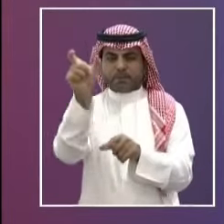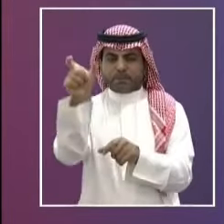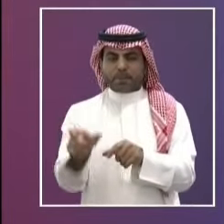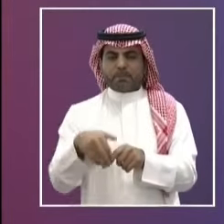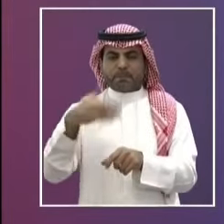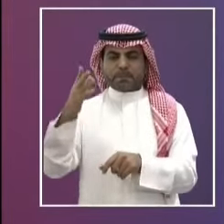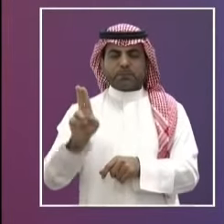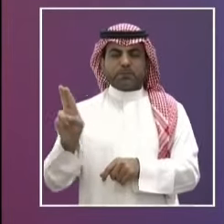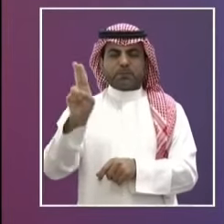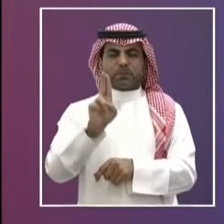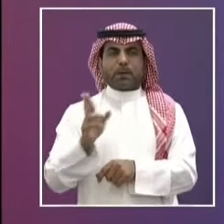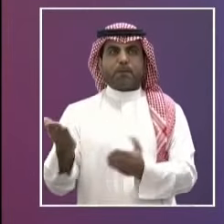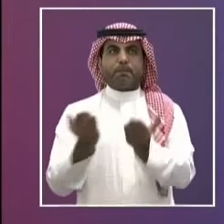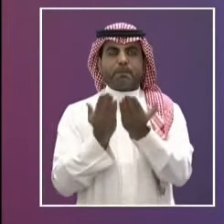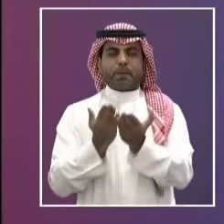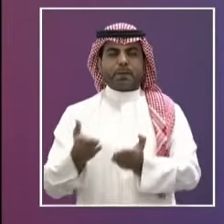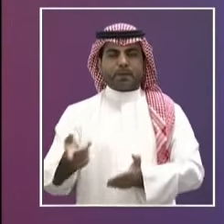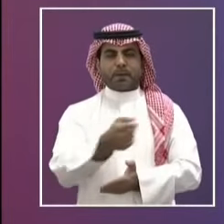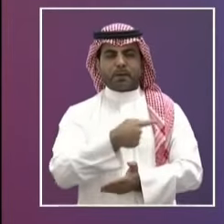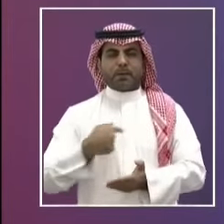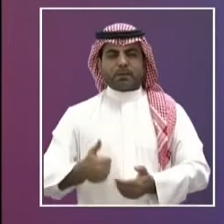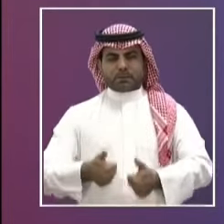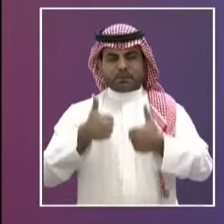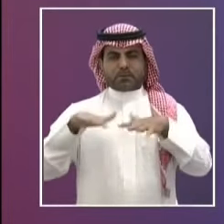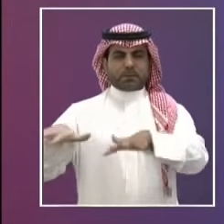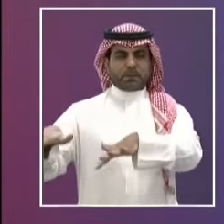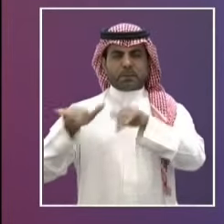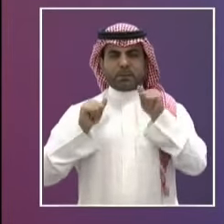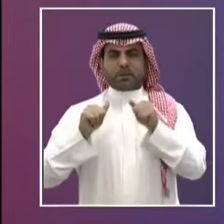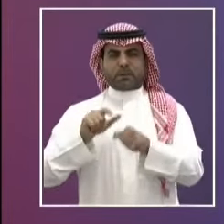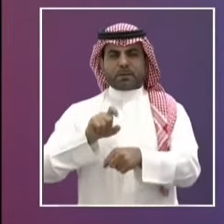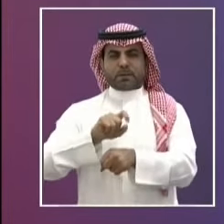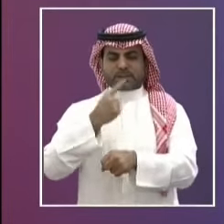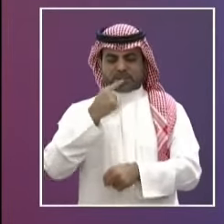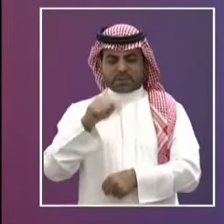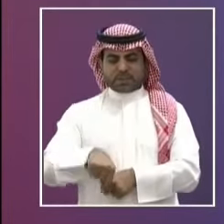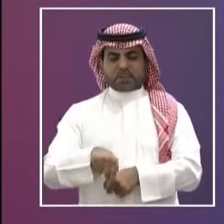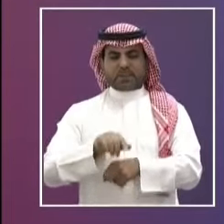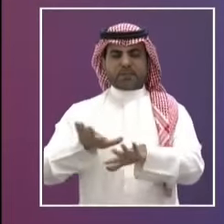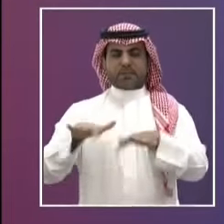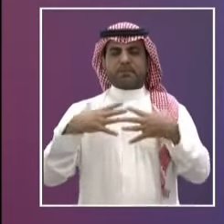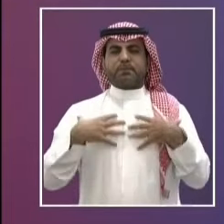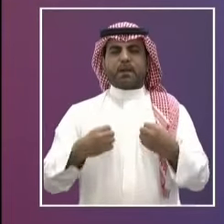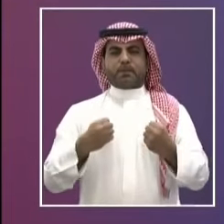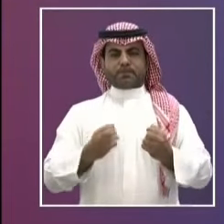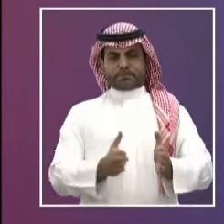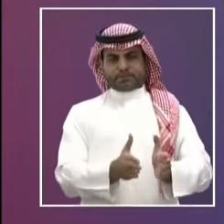الله. ونسأل الله للجميع الصحة والسلام والعافية ونتجاوز هذا الموسم بصحة وأمان.